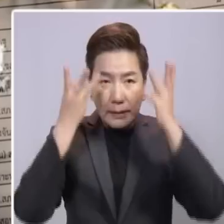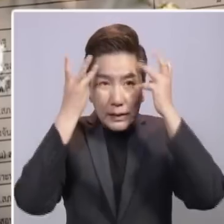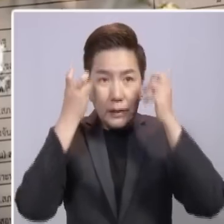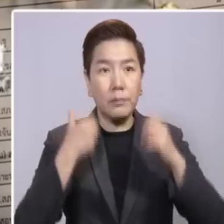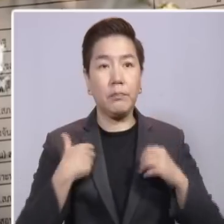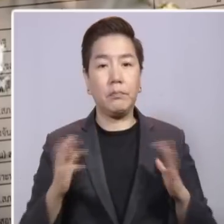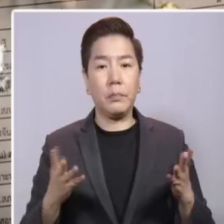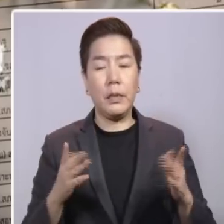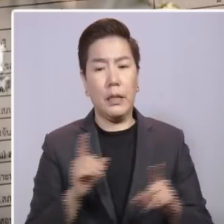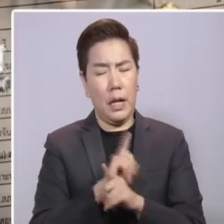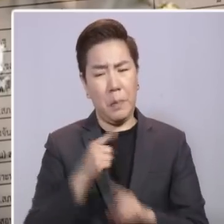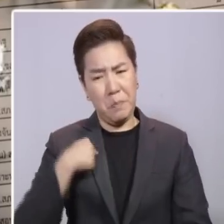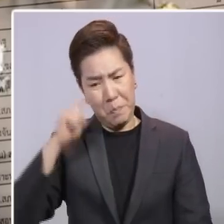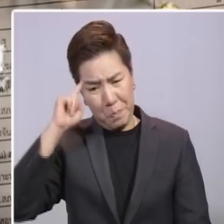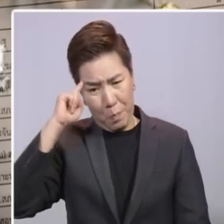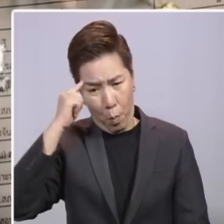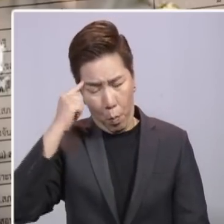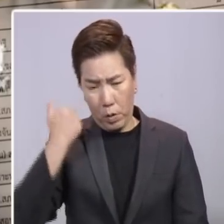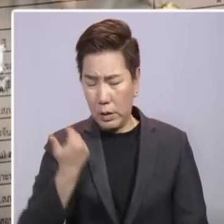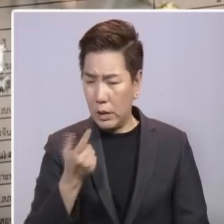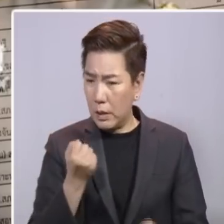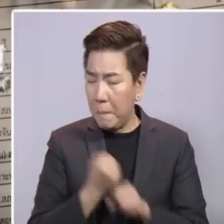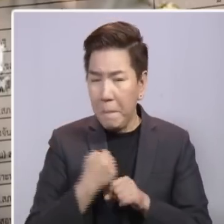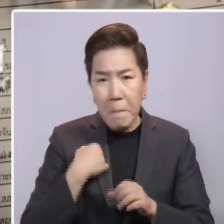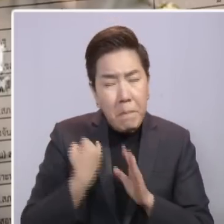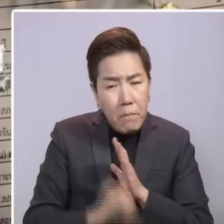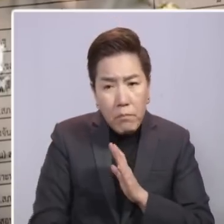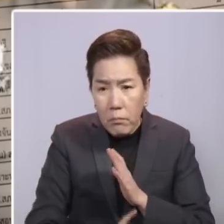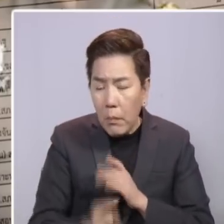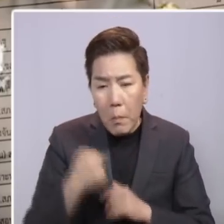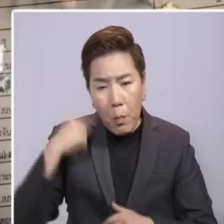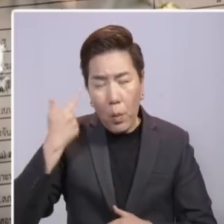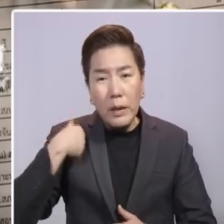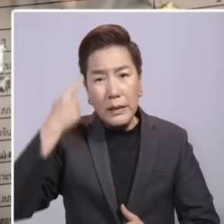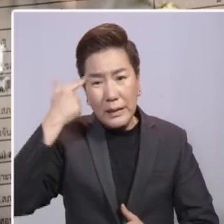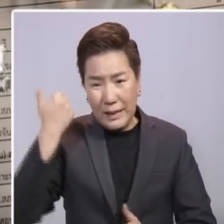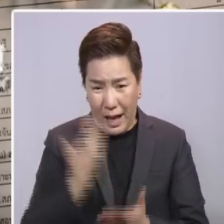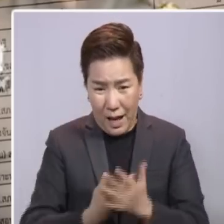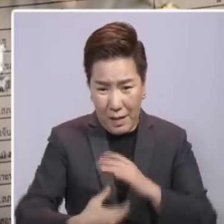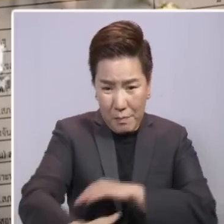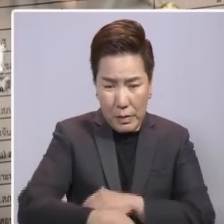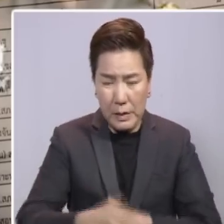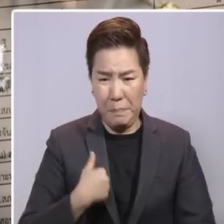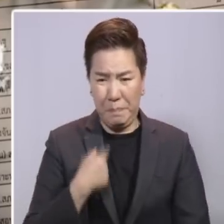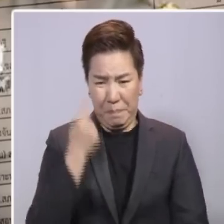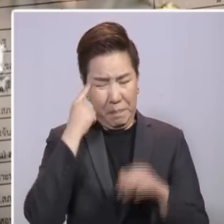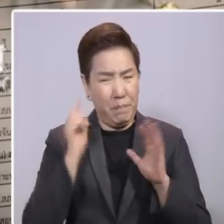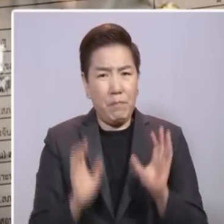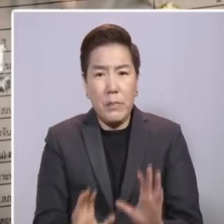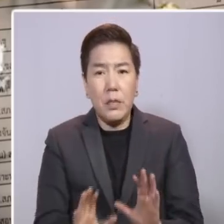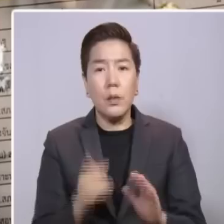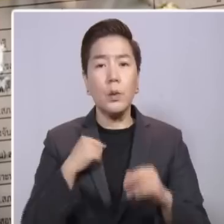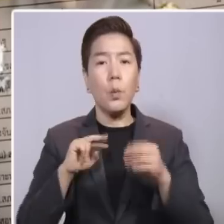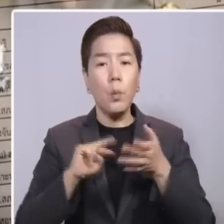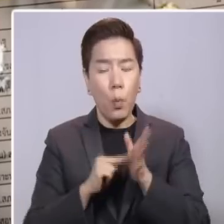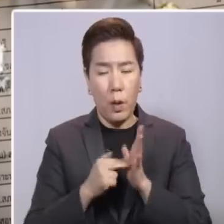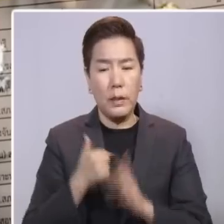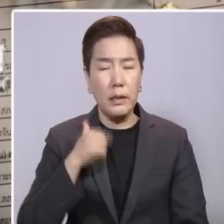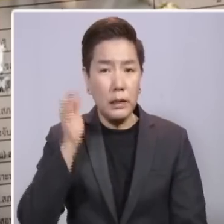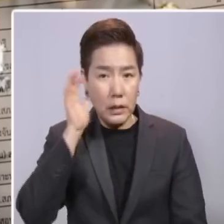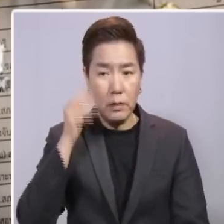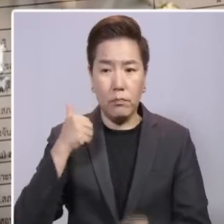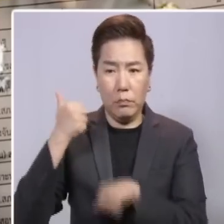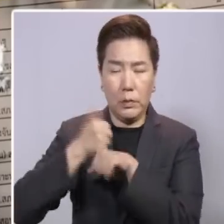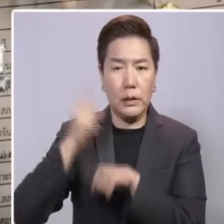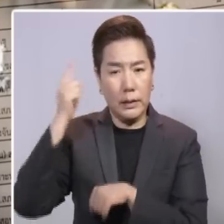ก็ยังไม่รู้เลยว่าโดนได้ยังไงขนาดคิดว่าจะไปตบทรัพย์เนี่ยยังไม่กล้าเลยท่านบอกอย่างนี้นะฮะก็เชื่อมั่นว่าผู้บังคับบัญ